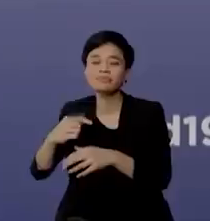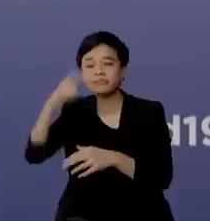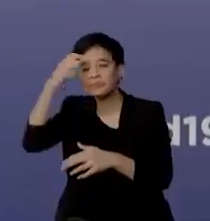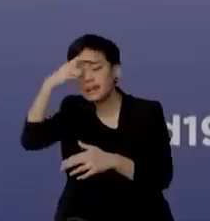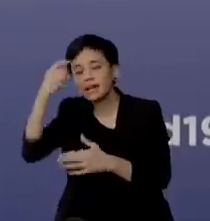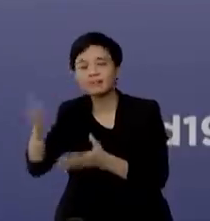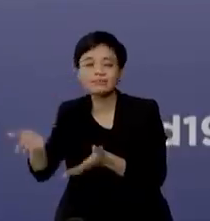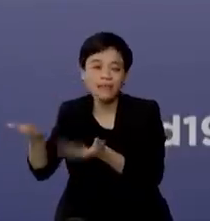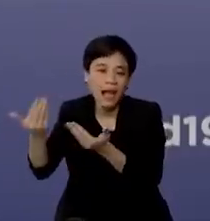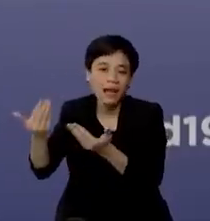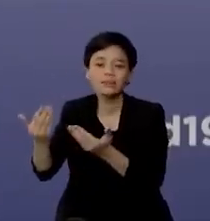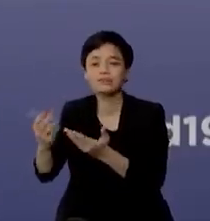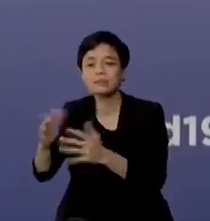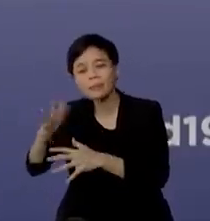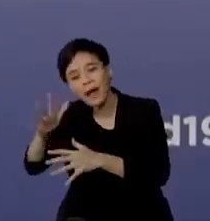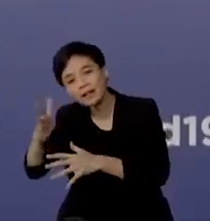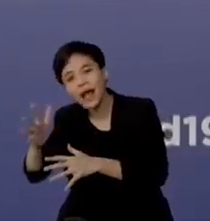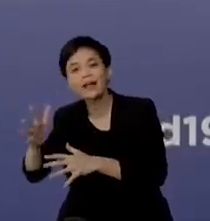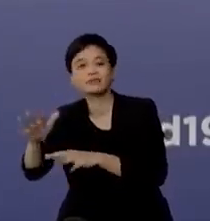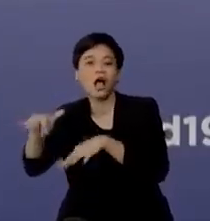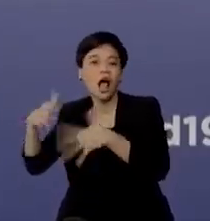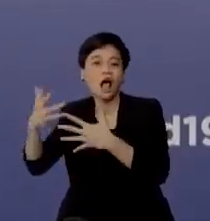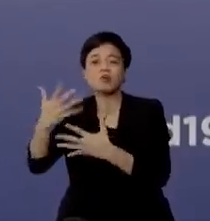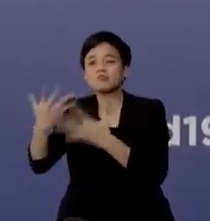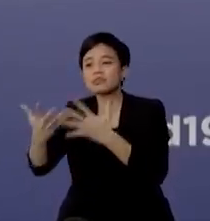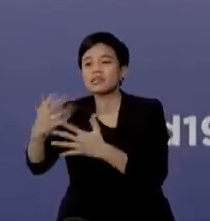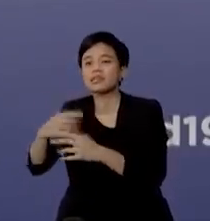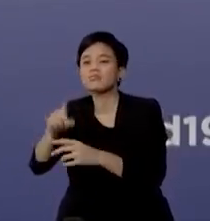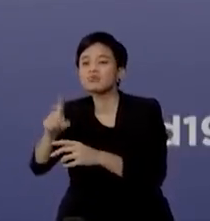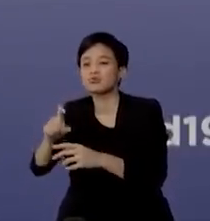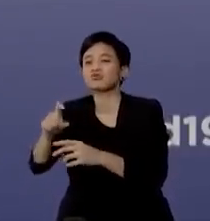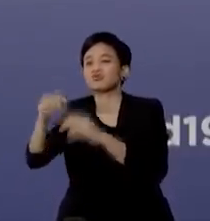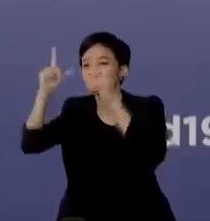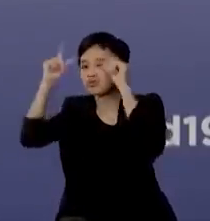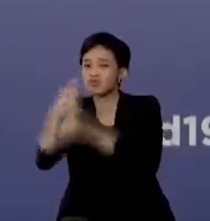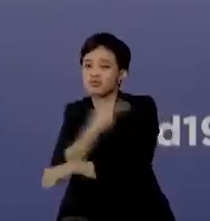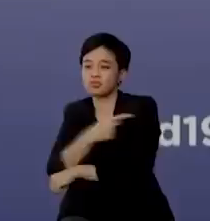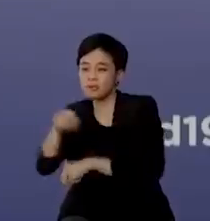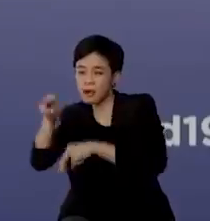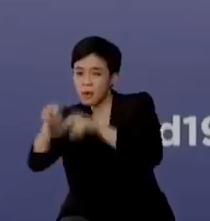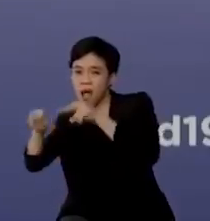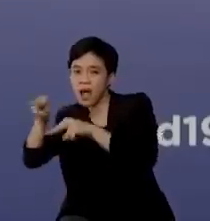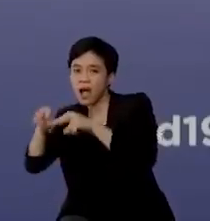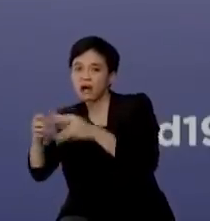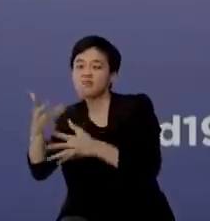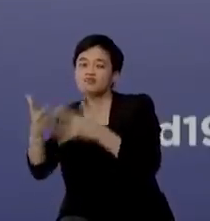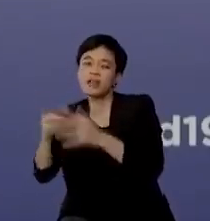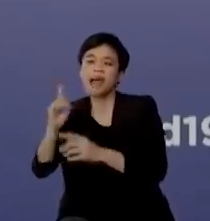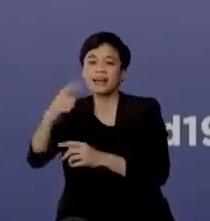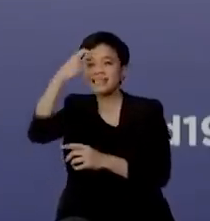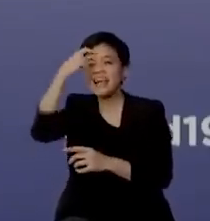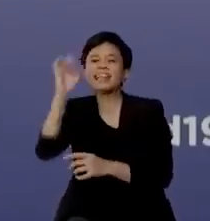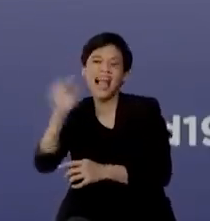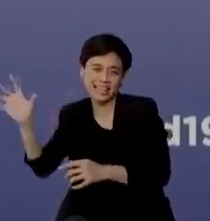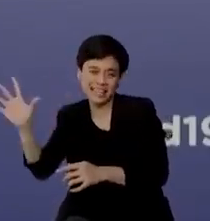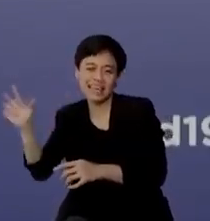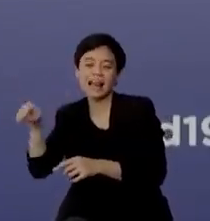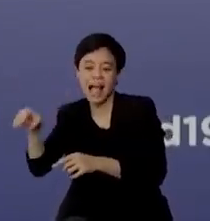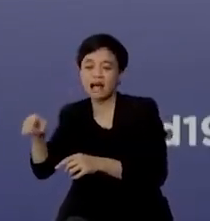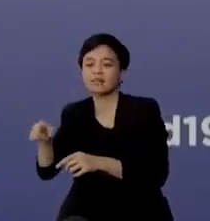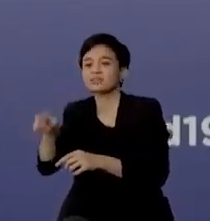atau memang membutuhkan Pemantauan dan pengawasan khusus karena ada faktor umur bibit yang menyertainya